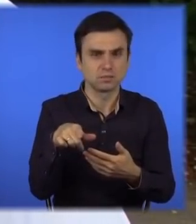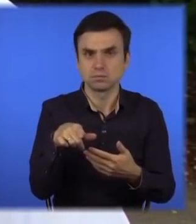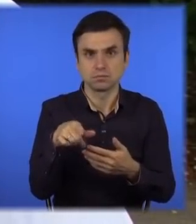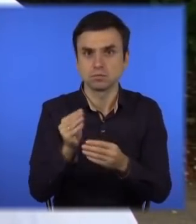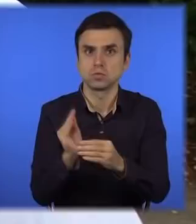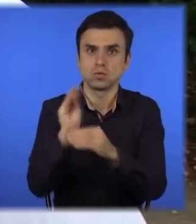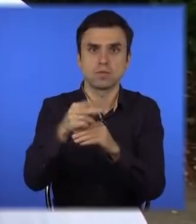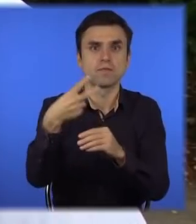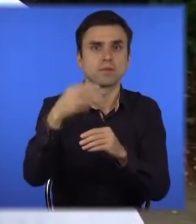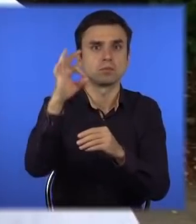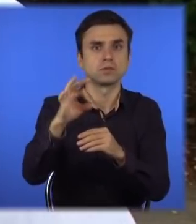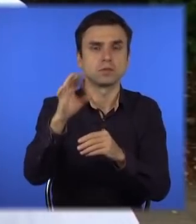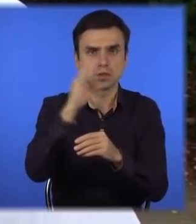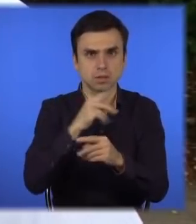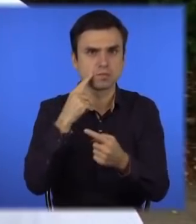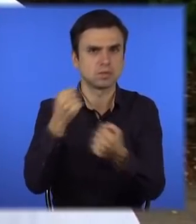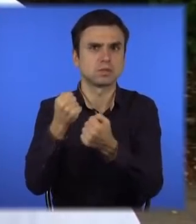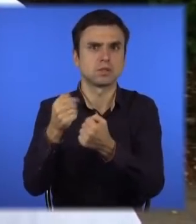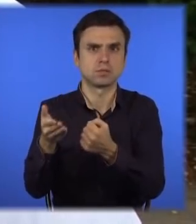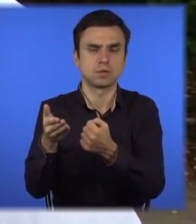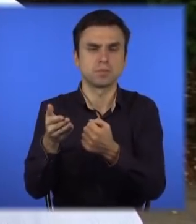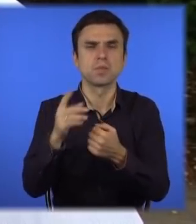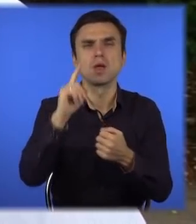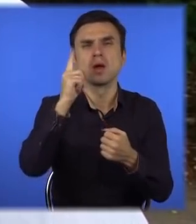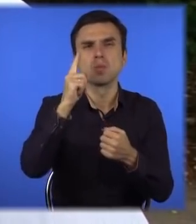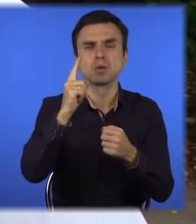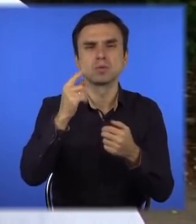от 42 до 50%,